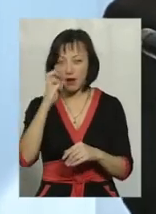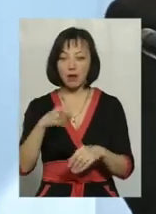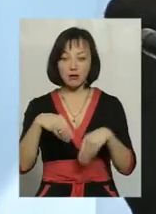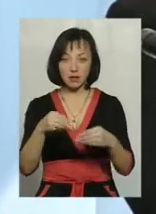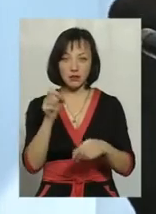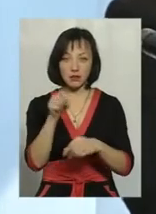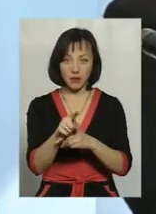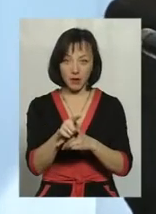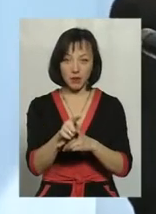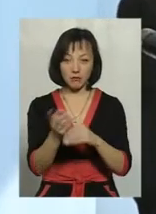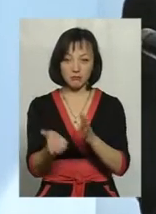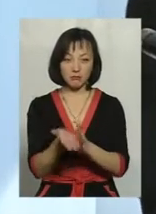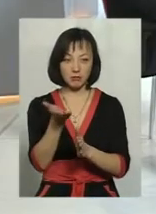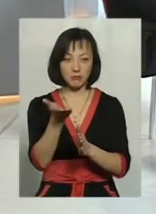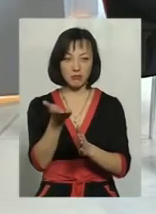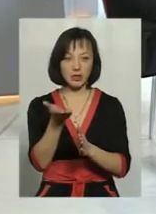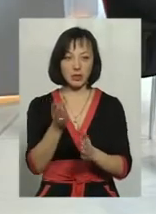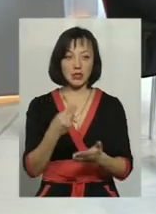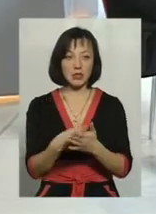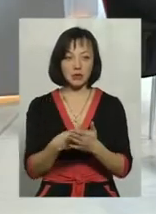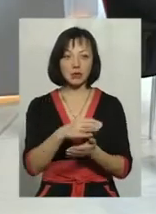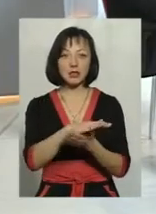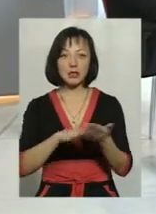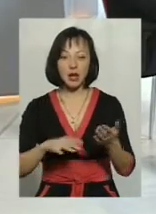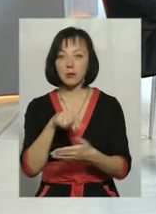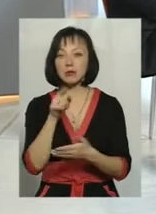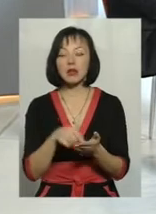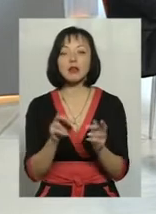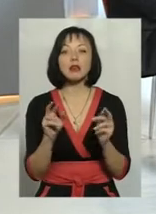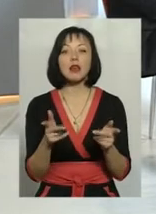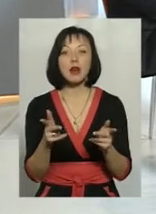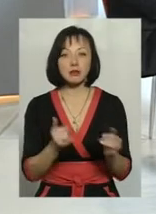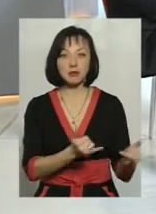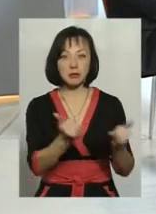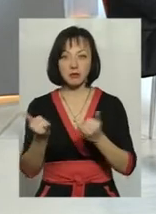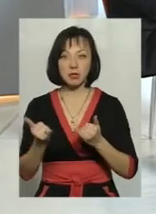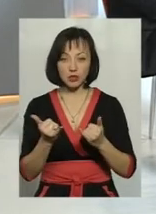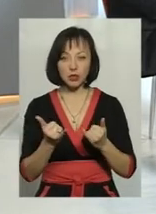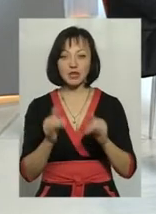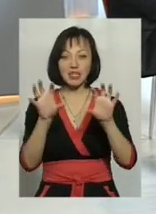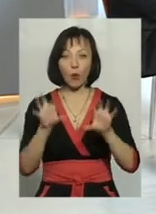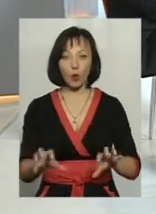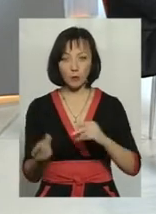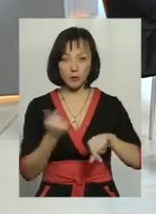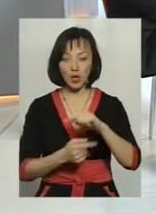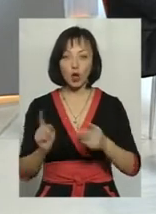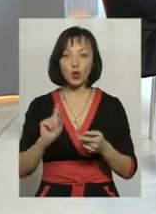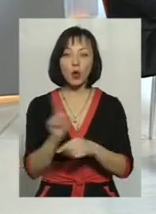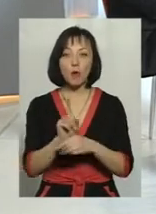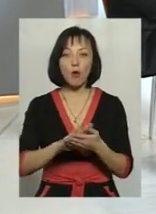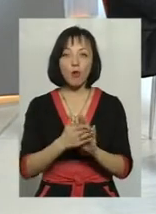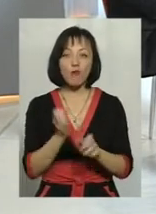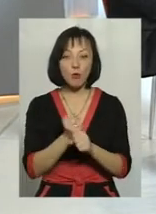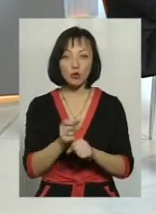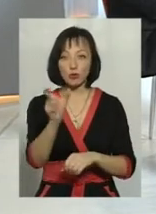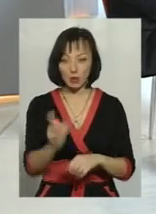завдання піднести ціну, то далі стоїть питання, як забезпечити легальному бізнесу нормальні умови роботи, щоб людина